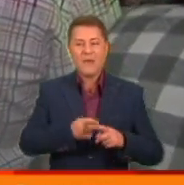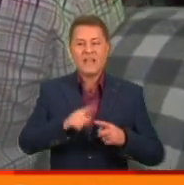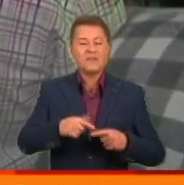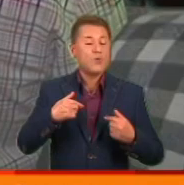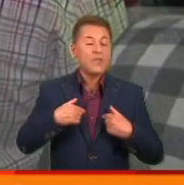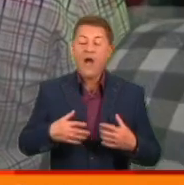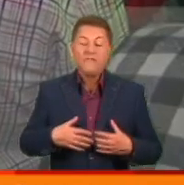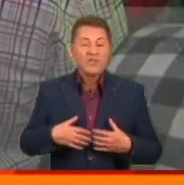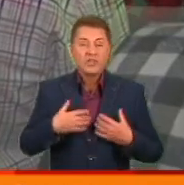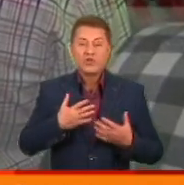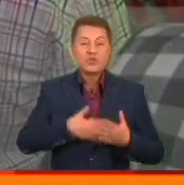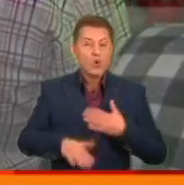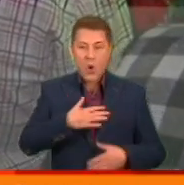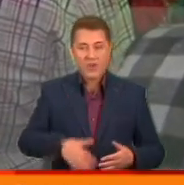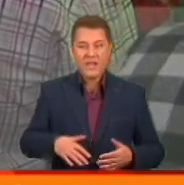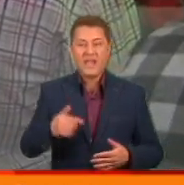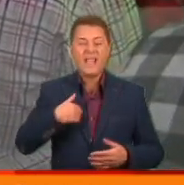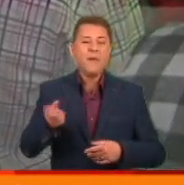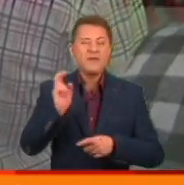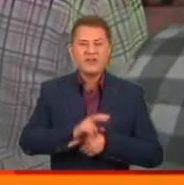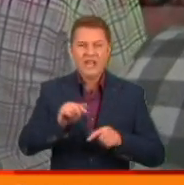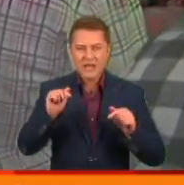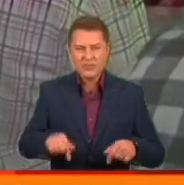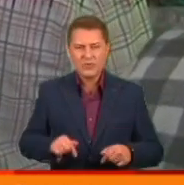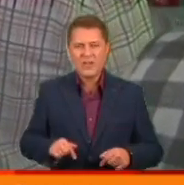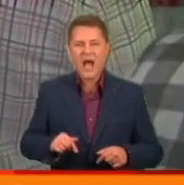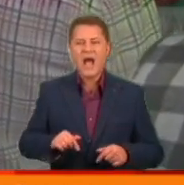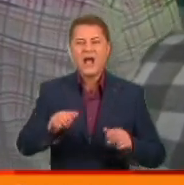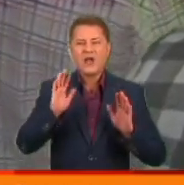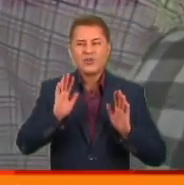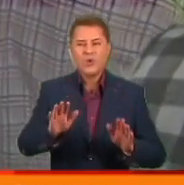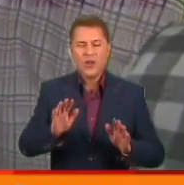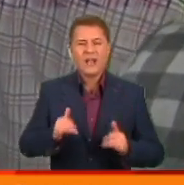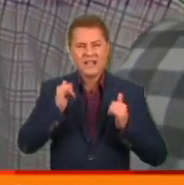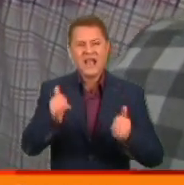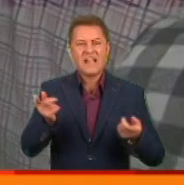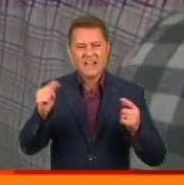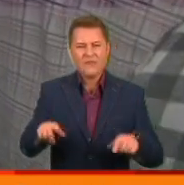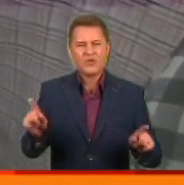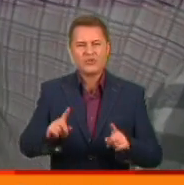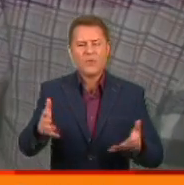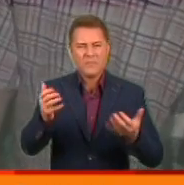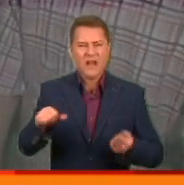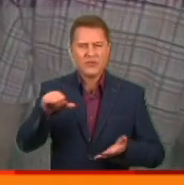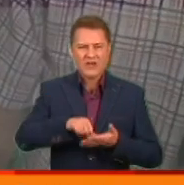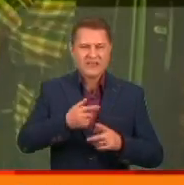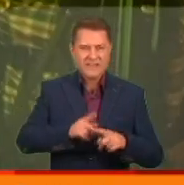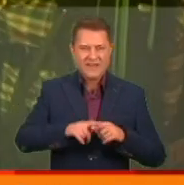шокі. Я чесно, я в остроги, що я попала сюди. Я поступила Нукін, тільки, мені кажуть, ради того, щоб попасть в Літвінника.